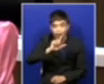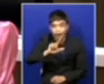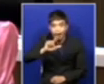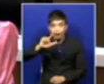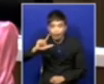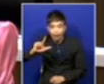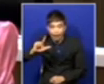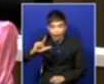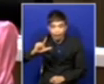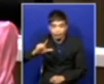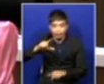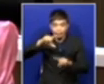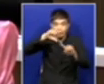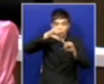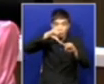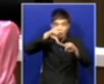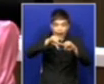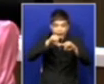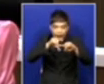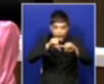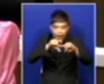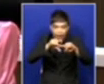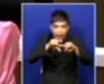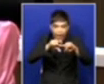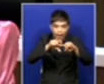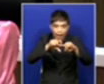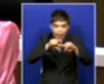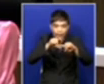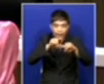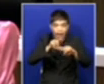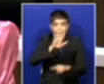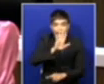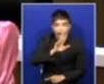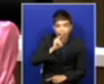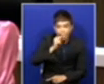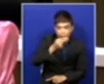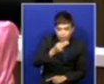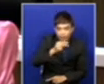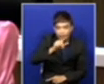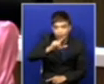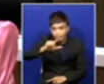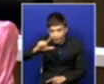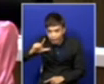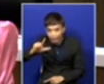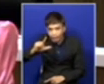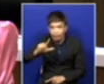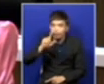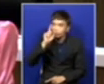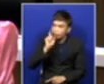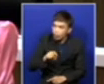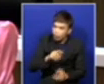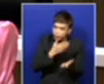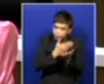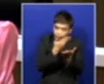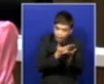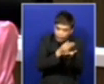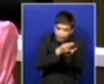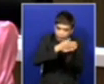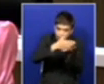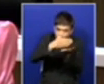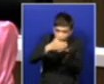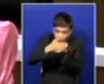หารด้วยการผ่อนชำระหนี้ครับในวงเงินประมาณ 50,000 ล้านบาทหมายความว่าเราจะต้องชำระหนี้ประมาณ80